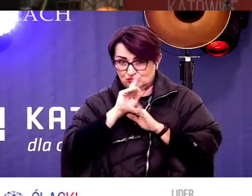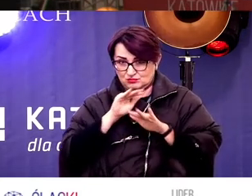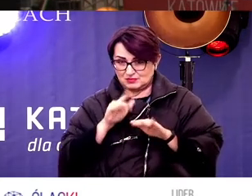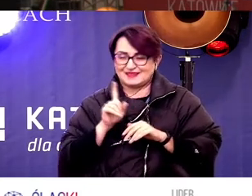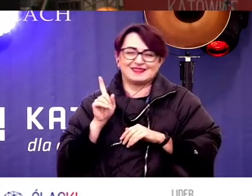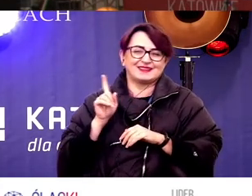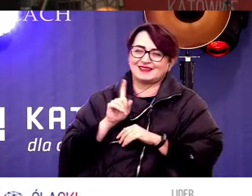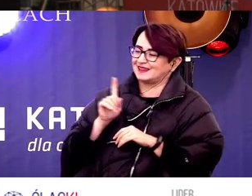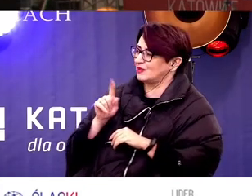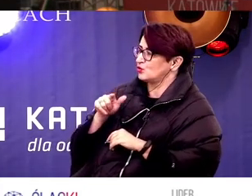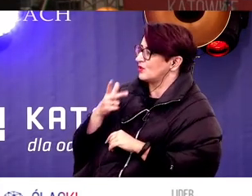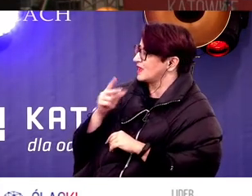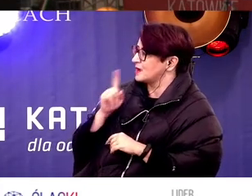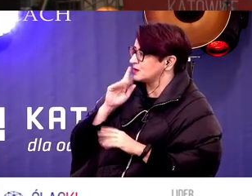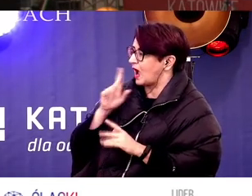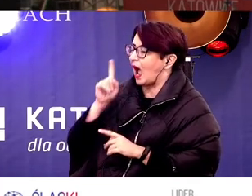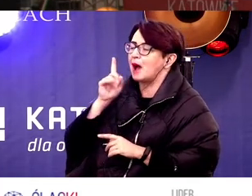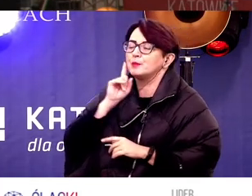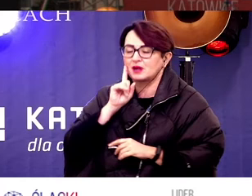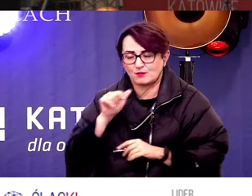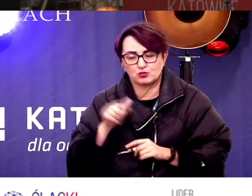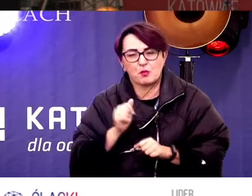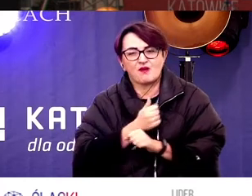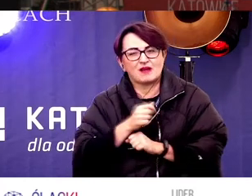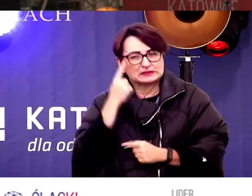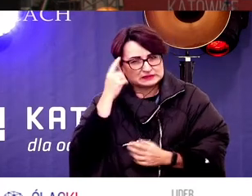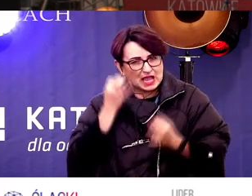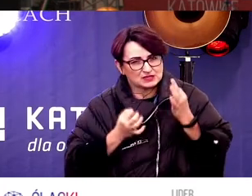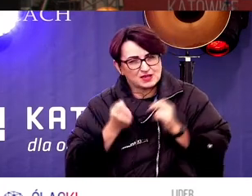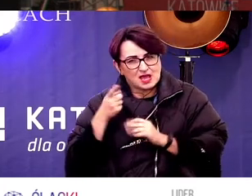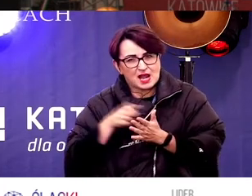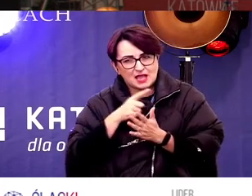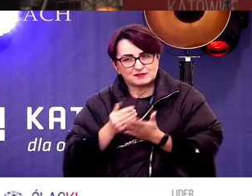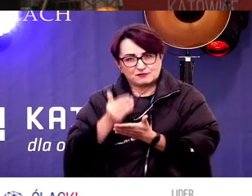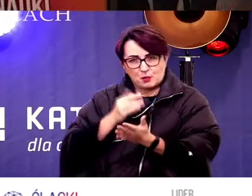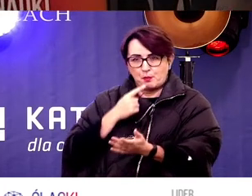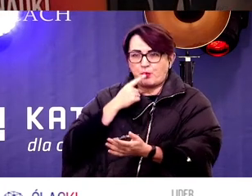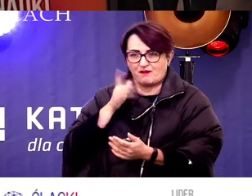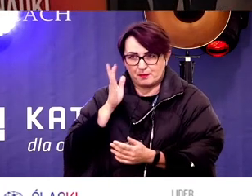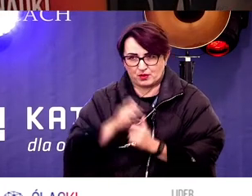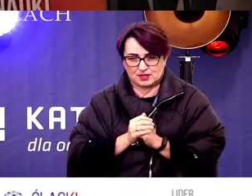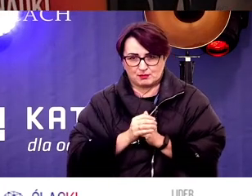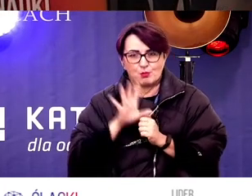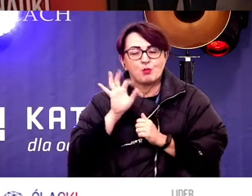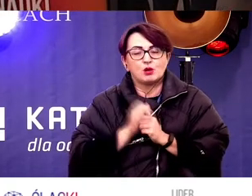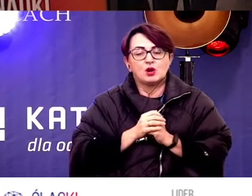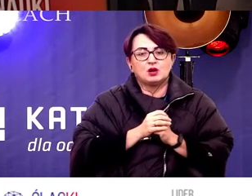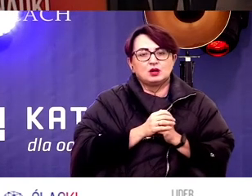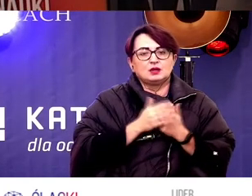jest milczący, tylko rzeczywiście musimy się poważnie zastanowić kilka razy, zanim coś powiemy, dlatego że